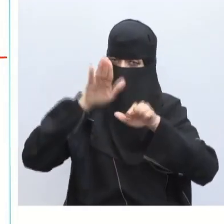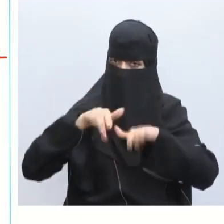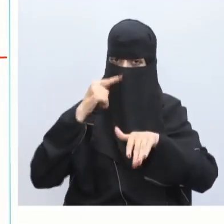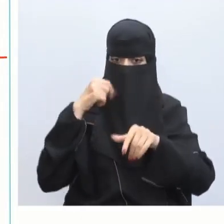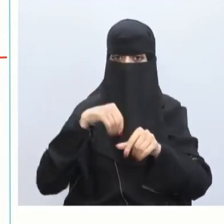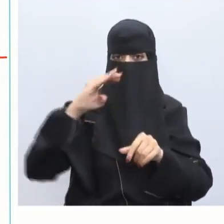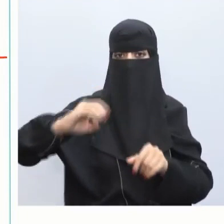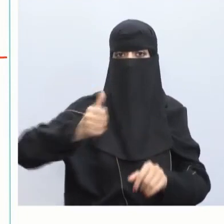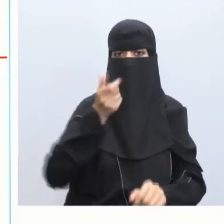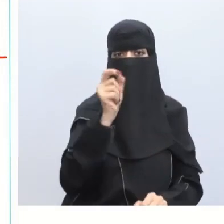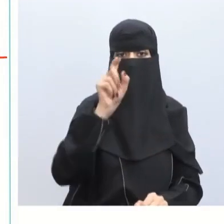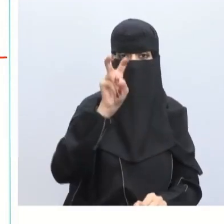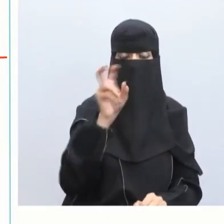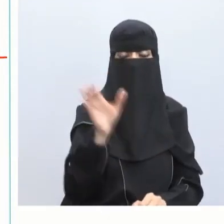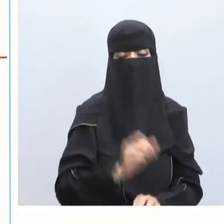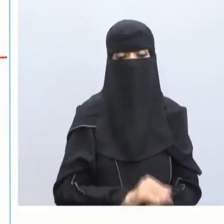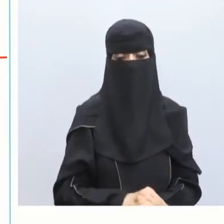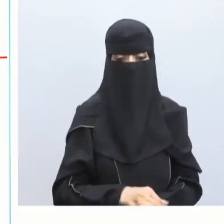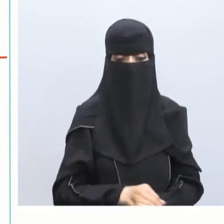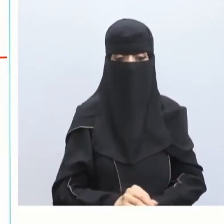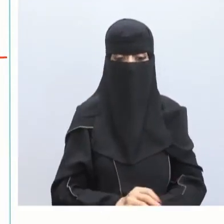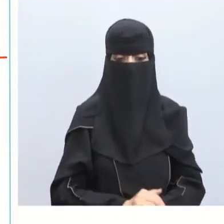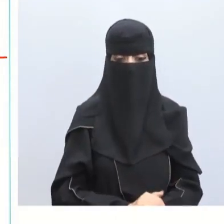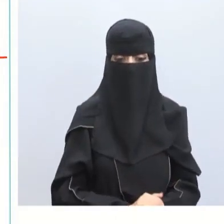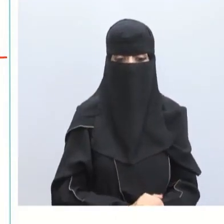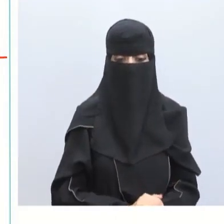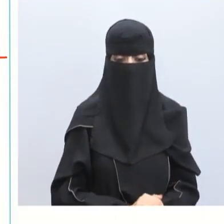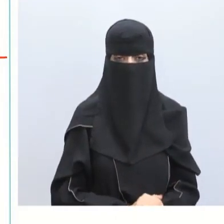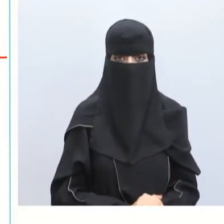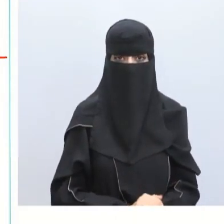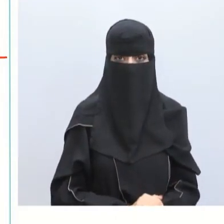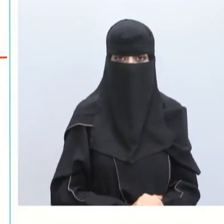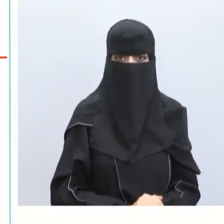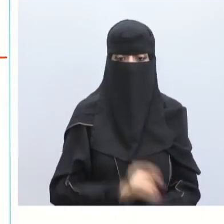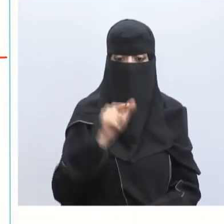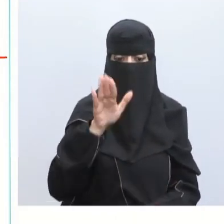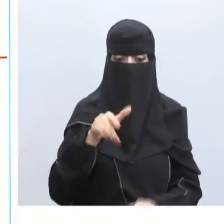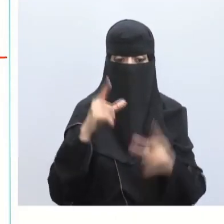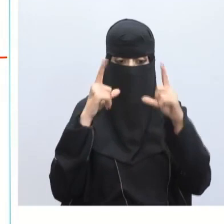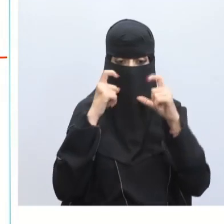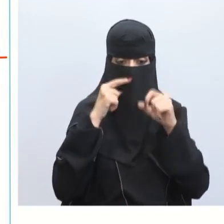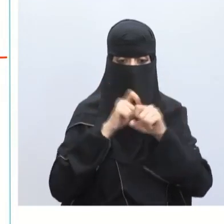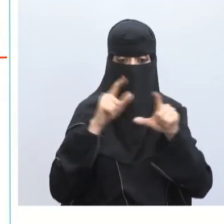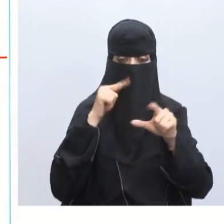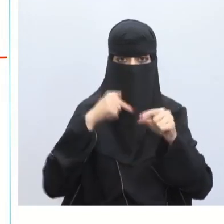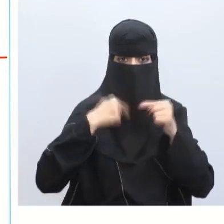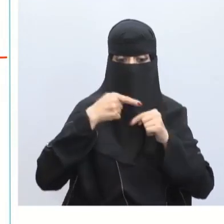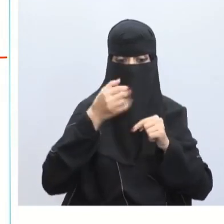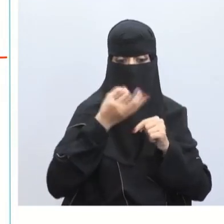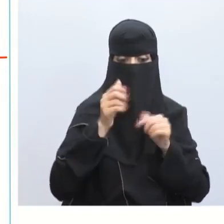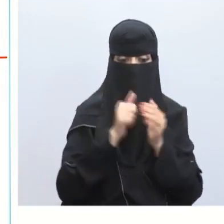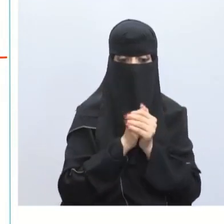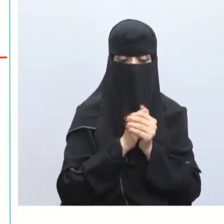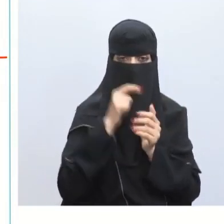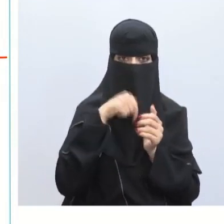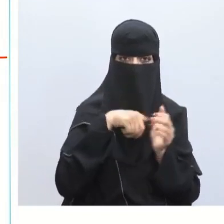مناطق صحراويه تكون جافه ولدينا صوره هنا تتحدث